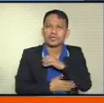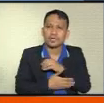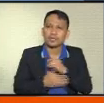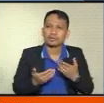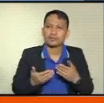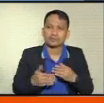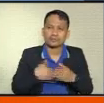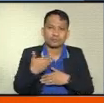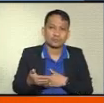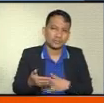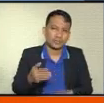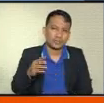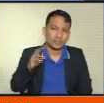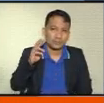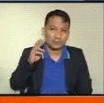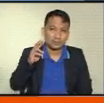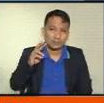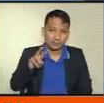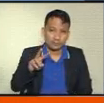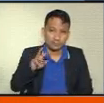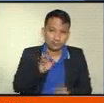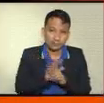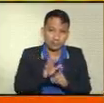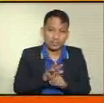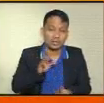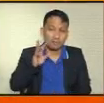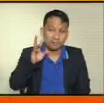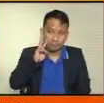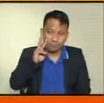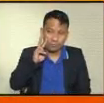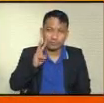probinsya. Pasok viral bond.